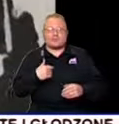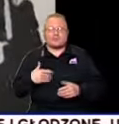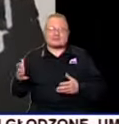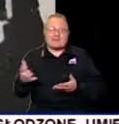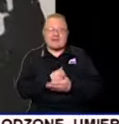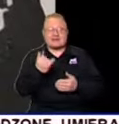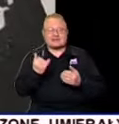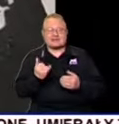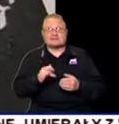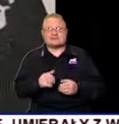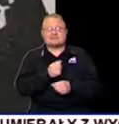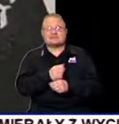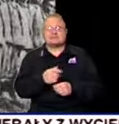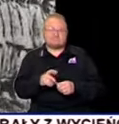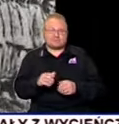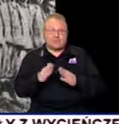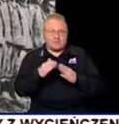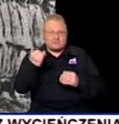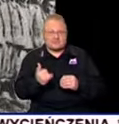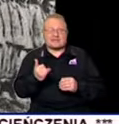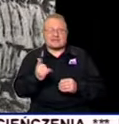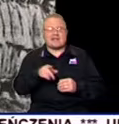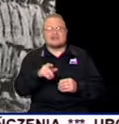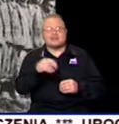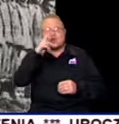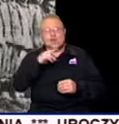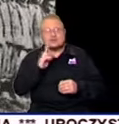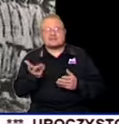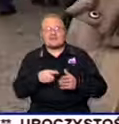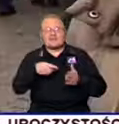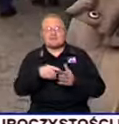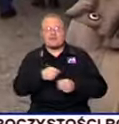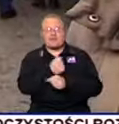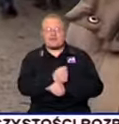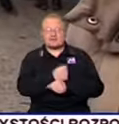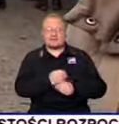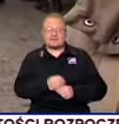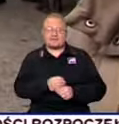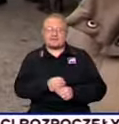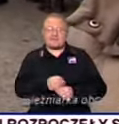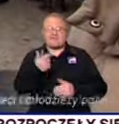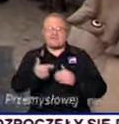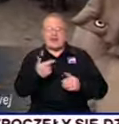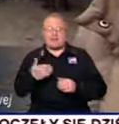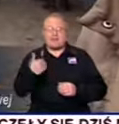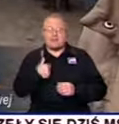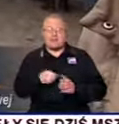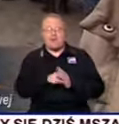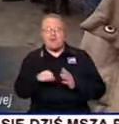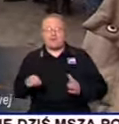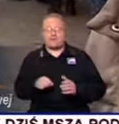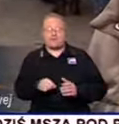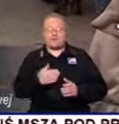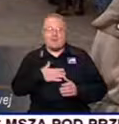z sierocińców lub takie, których rodzice trafili do obozów pracy i więzień. 2 lata byłam.